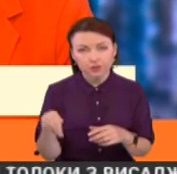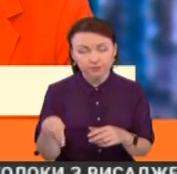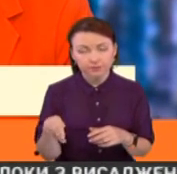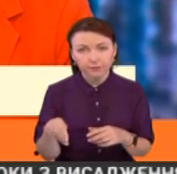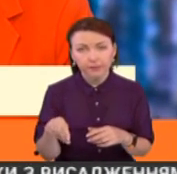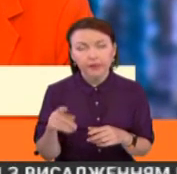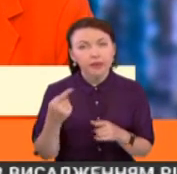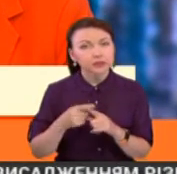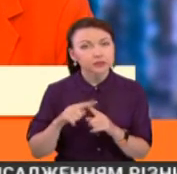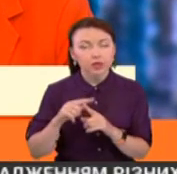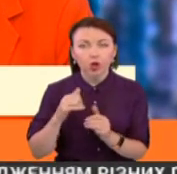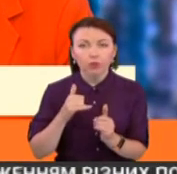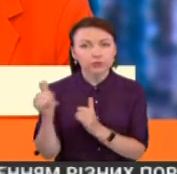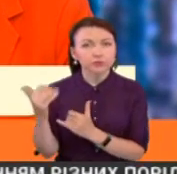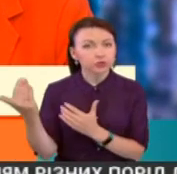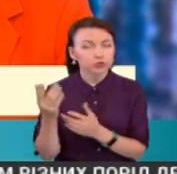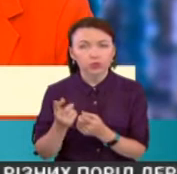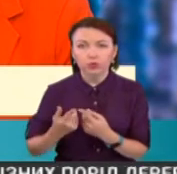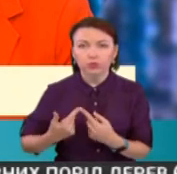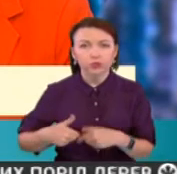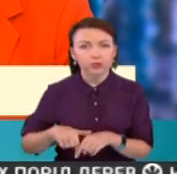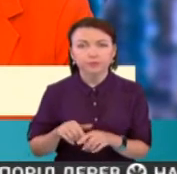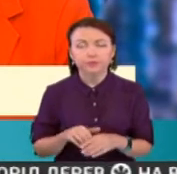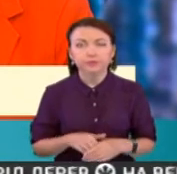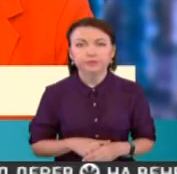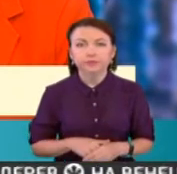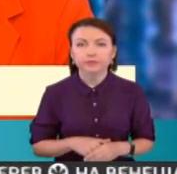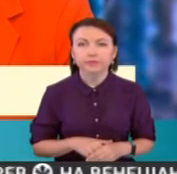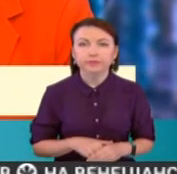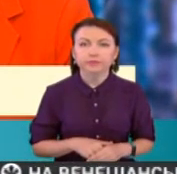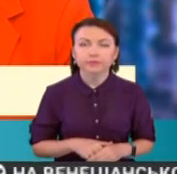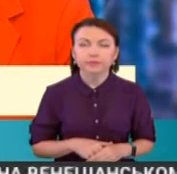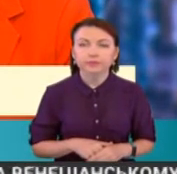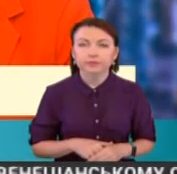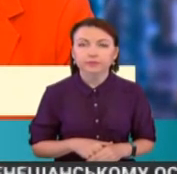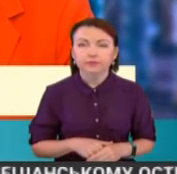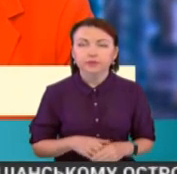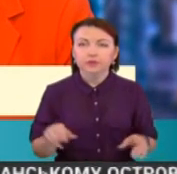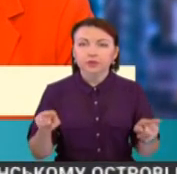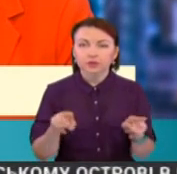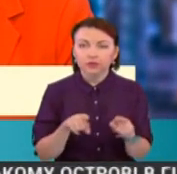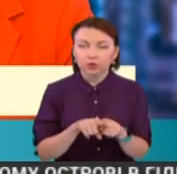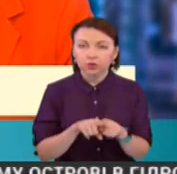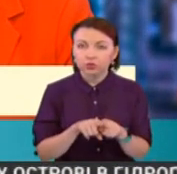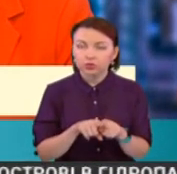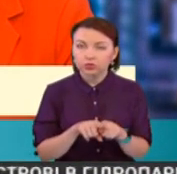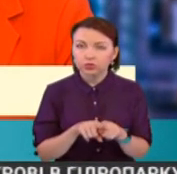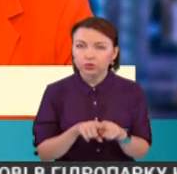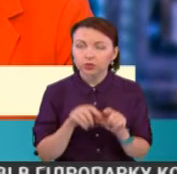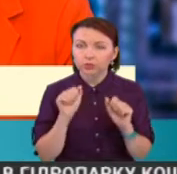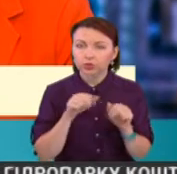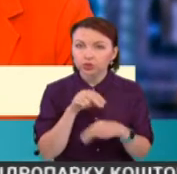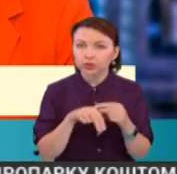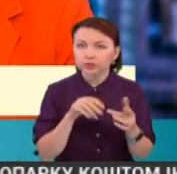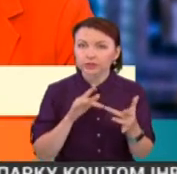комунальне підприємство «Гілос» на різних вестибюлях, де вже можна поповнити. І також можна це зробити онлайн. І